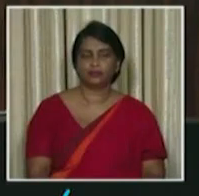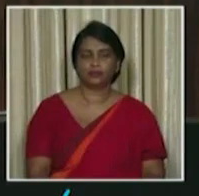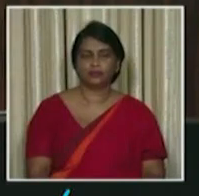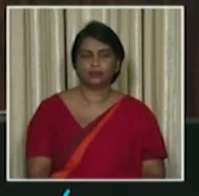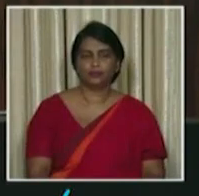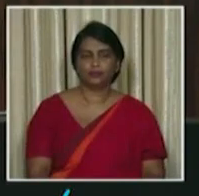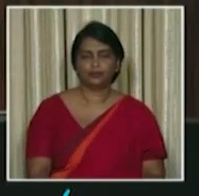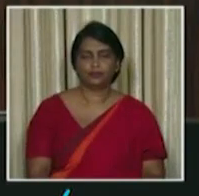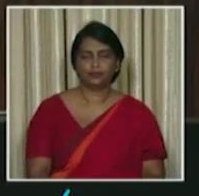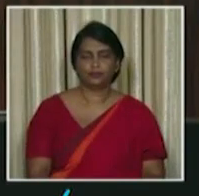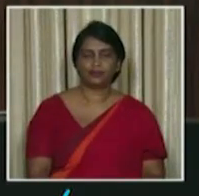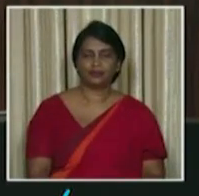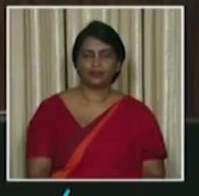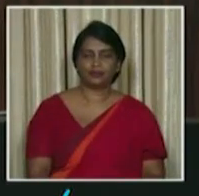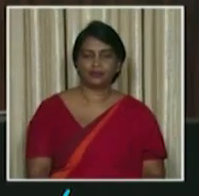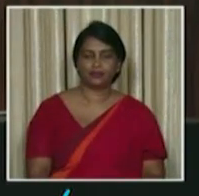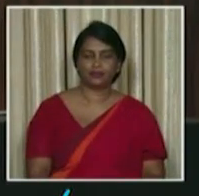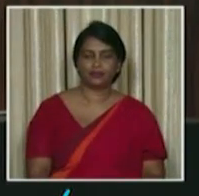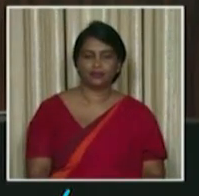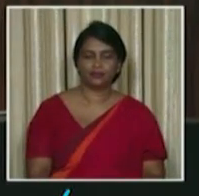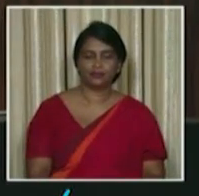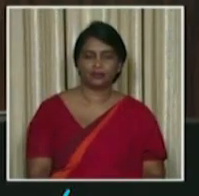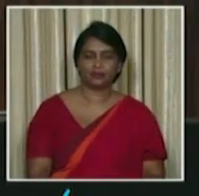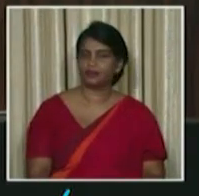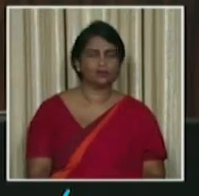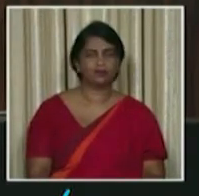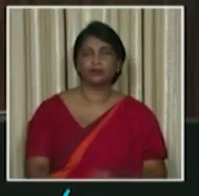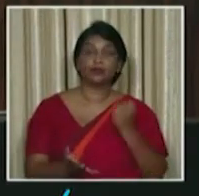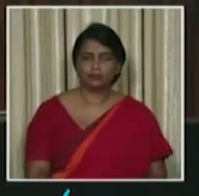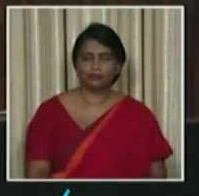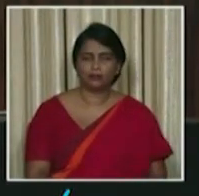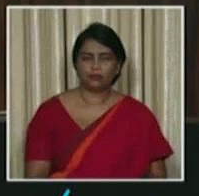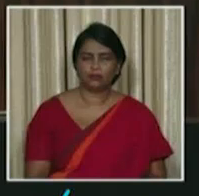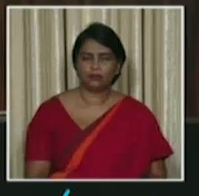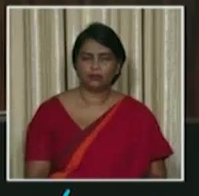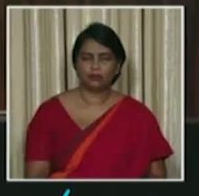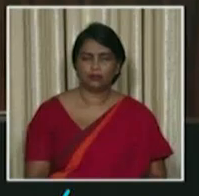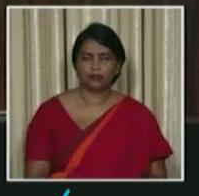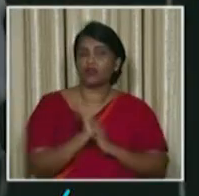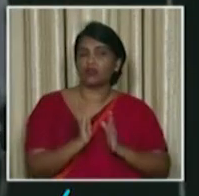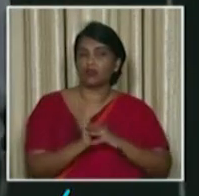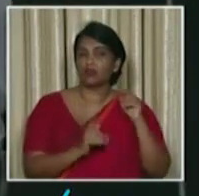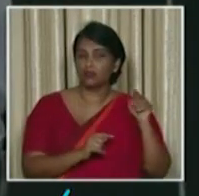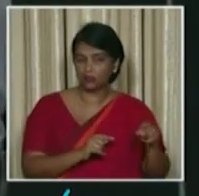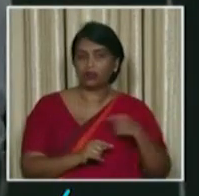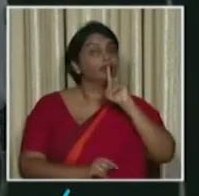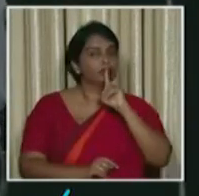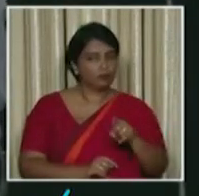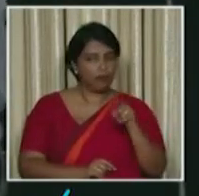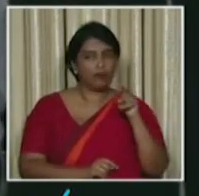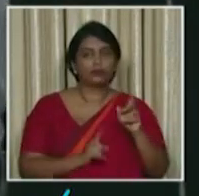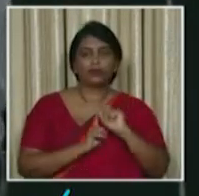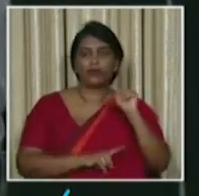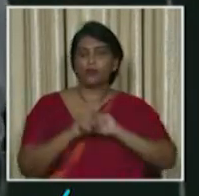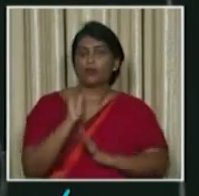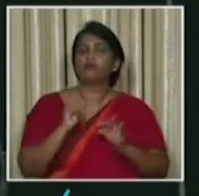දෙන්න. වාගේ කියන්න දුන්නේ. නෑ ඔබතුමා ලිඛිතව එන සඳහන් කරලා දෙන්න. මම යෝජනා කරනවා